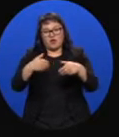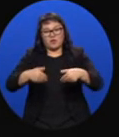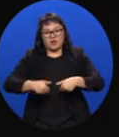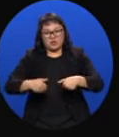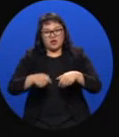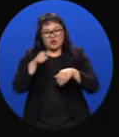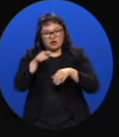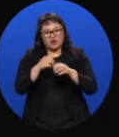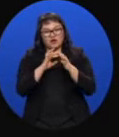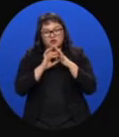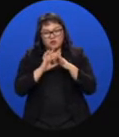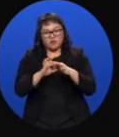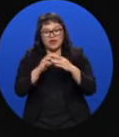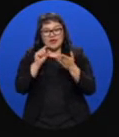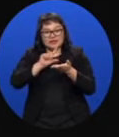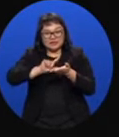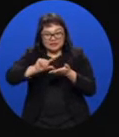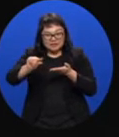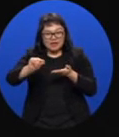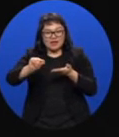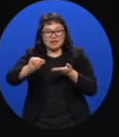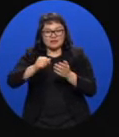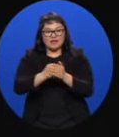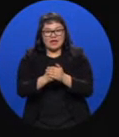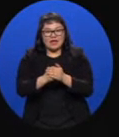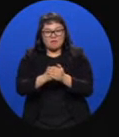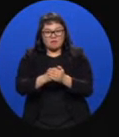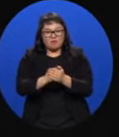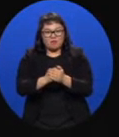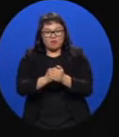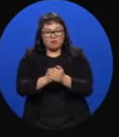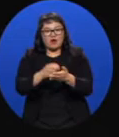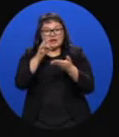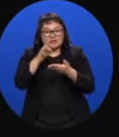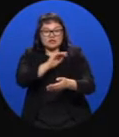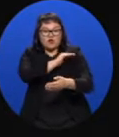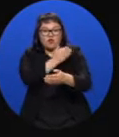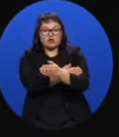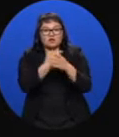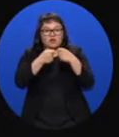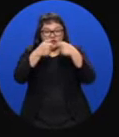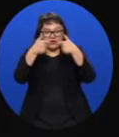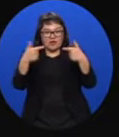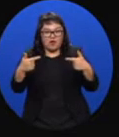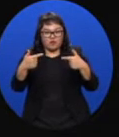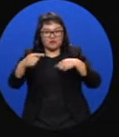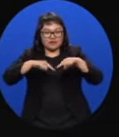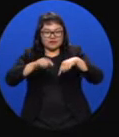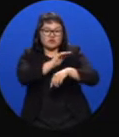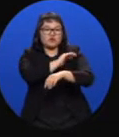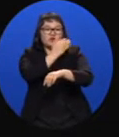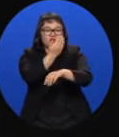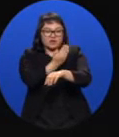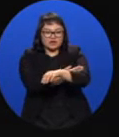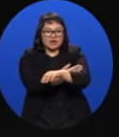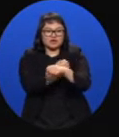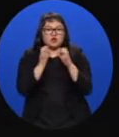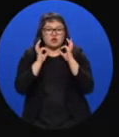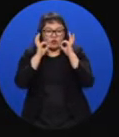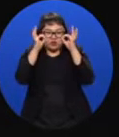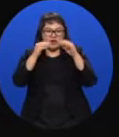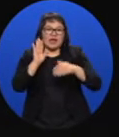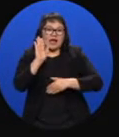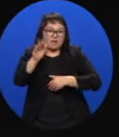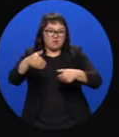것들을 통해서 지방의 재정 권한을 확대함으로써 지방의 자치권을 확대하는 그러한 노력들이 앞으로